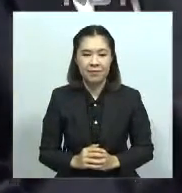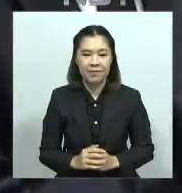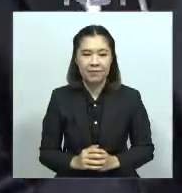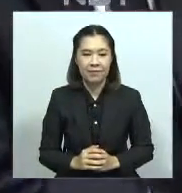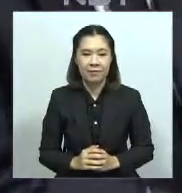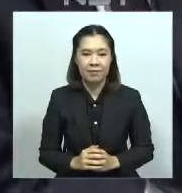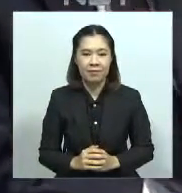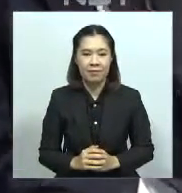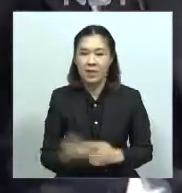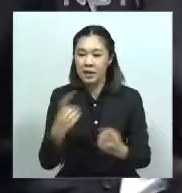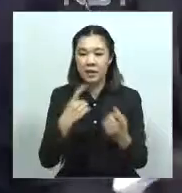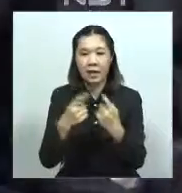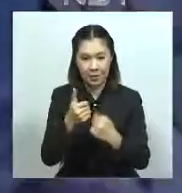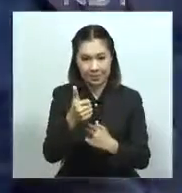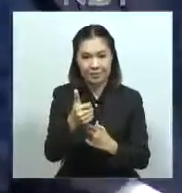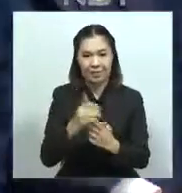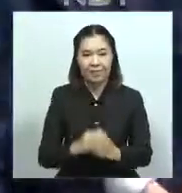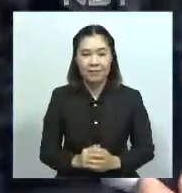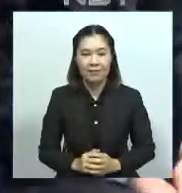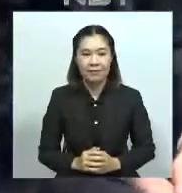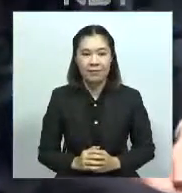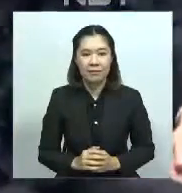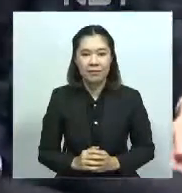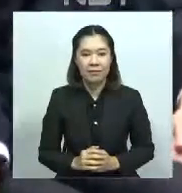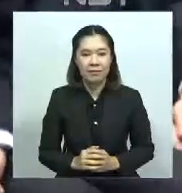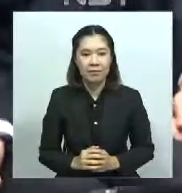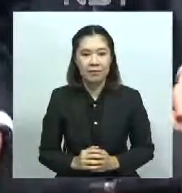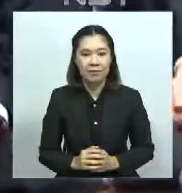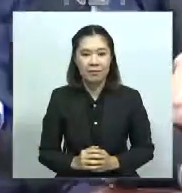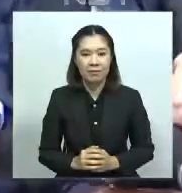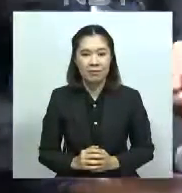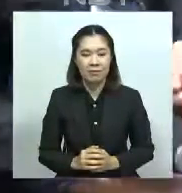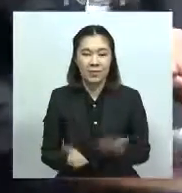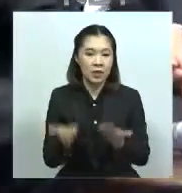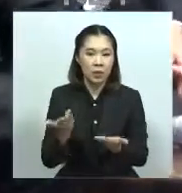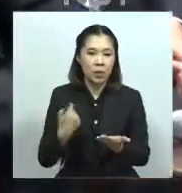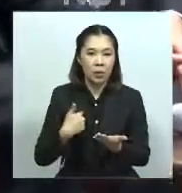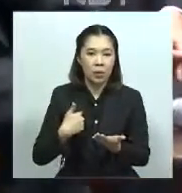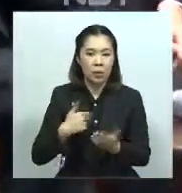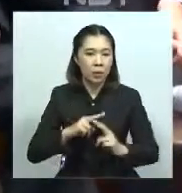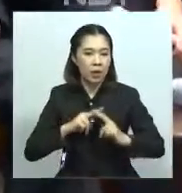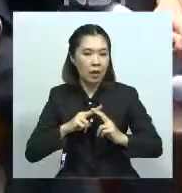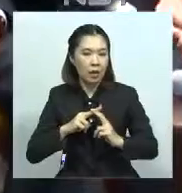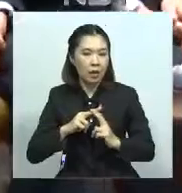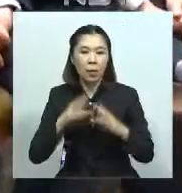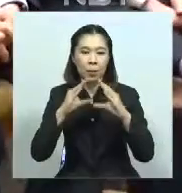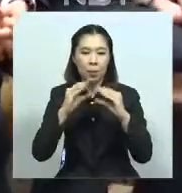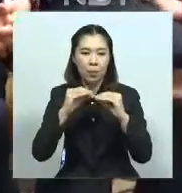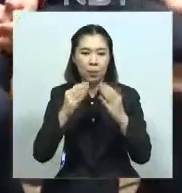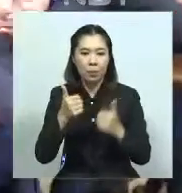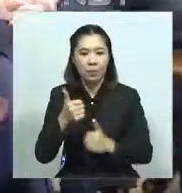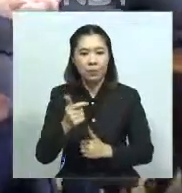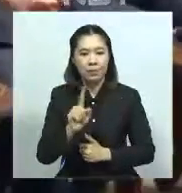ดีไหมครับเชิญเลยนะครับหรือท่านจะให้พูดเลยแล้วกันนะครับแล้วเดี๋ยวท่านมีคำถามก็ส่งไป